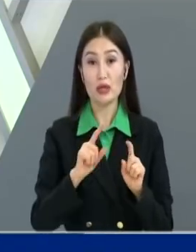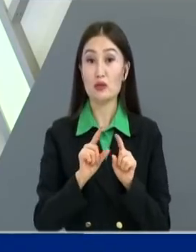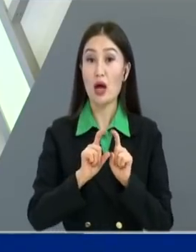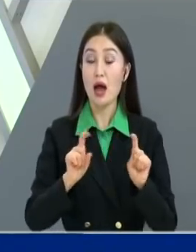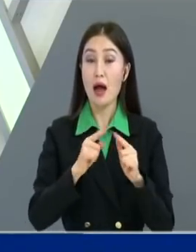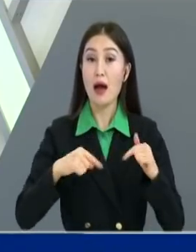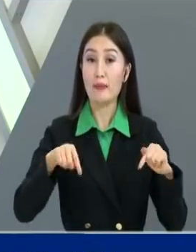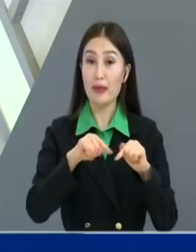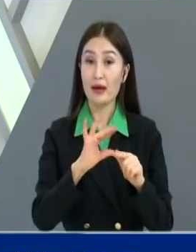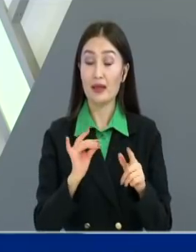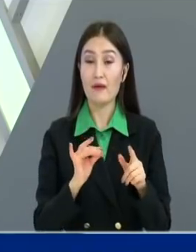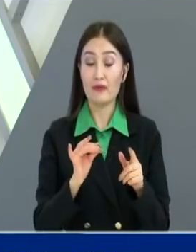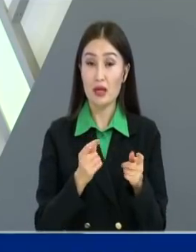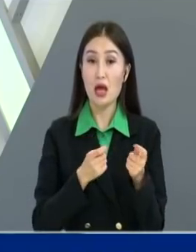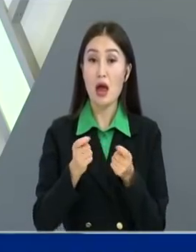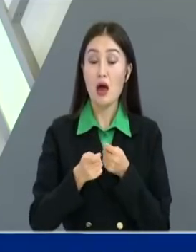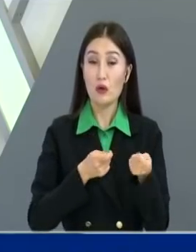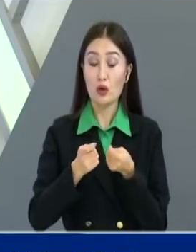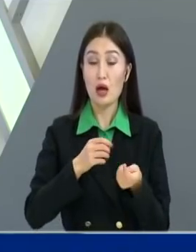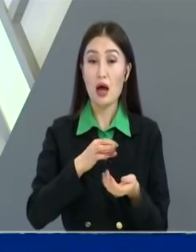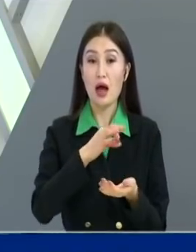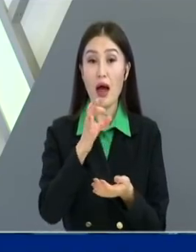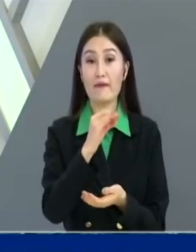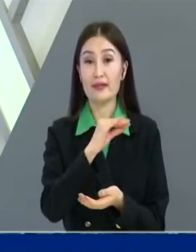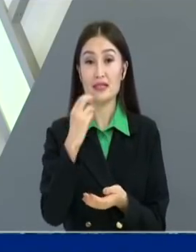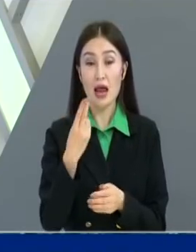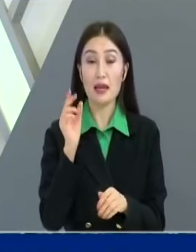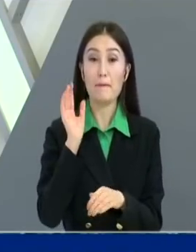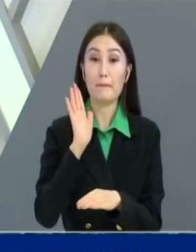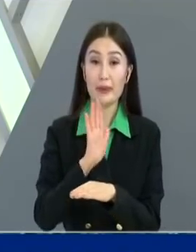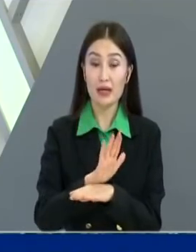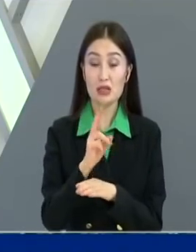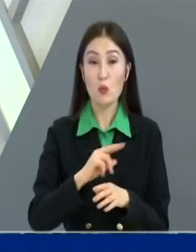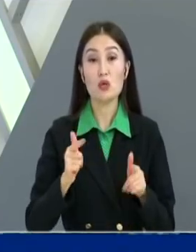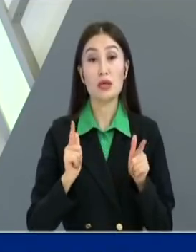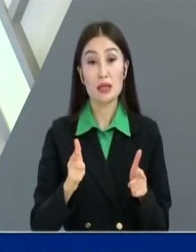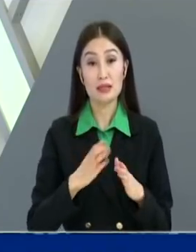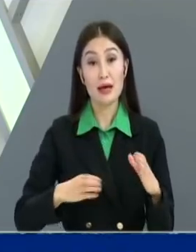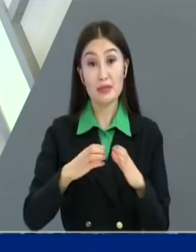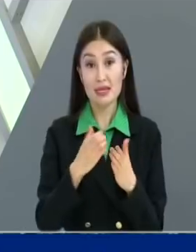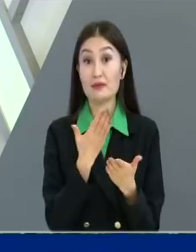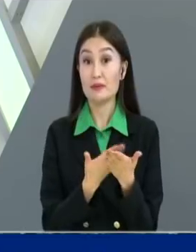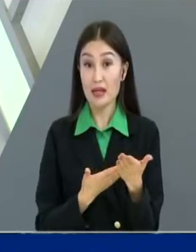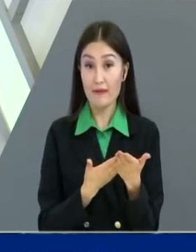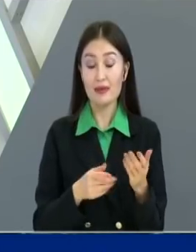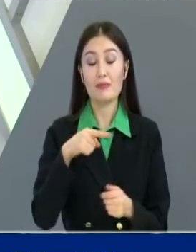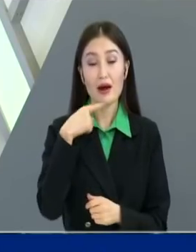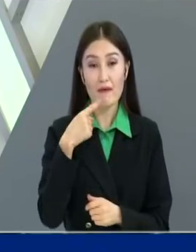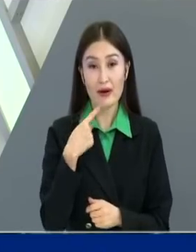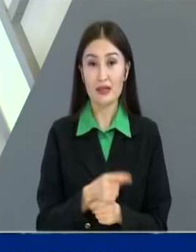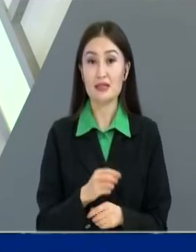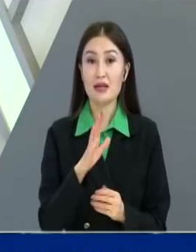и руководствоваться официальными приказами фонда госимущества по согласованию с общественным советом, говорится